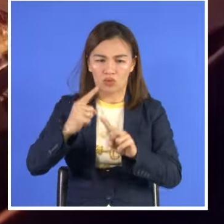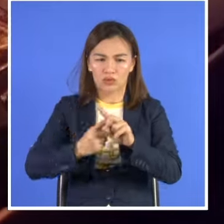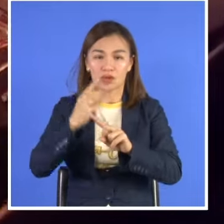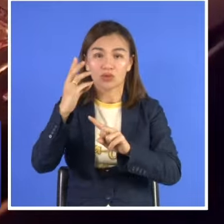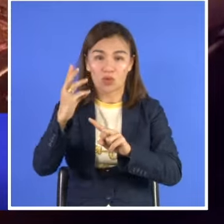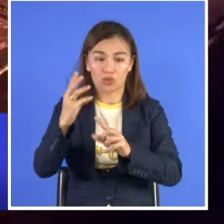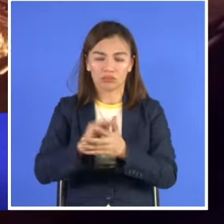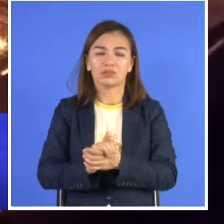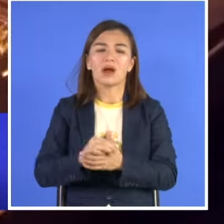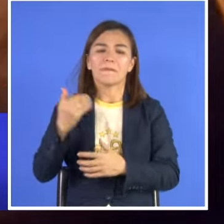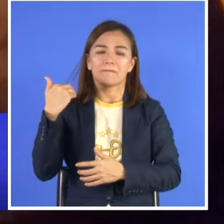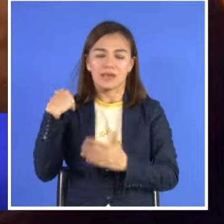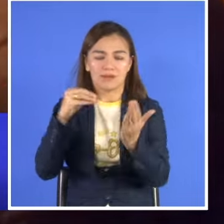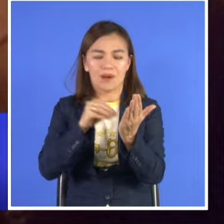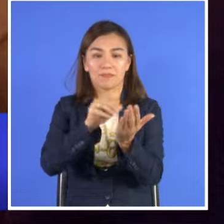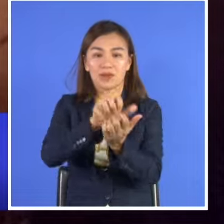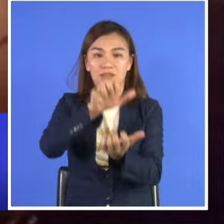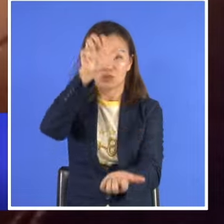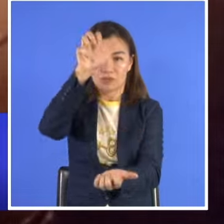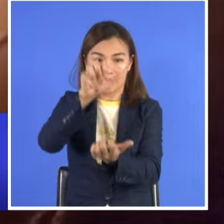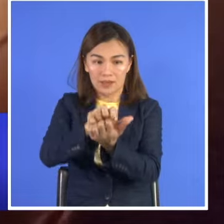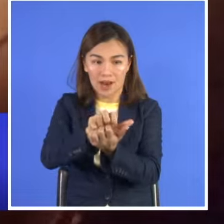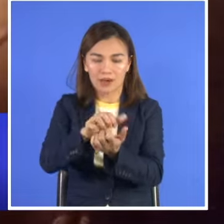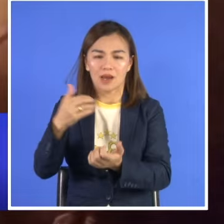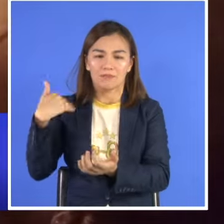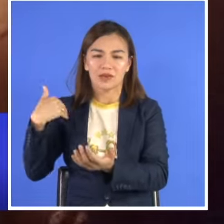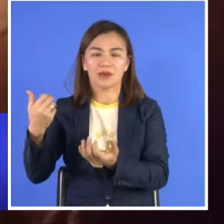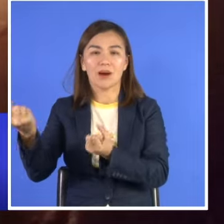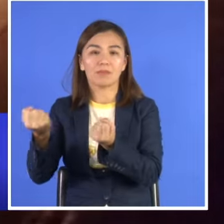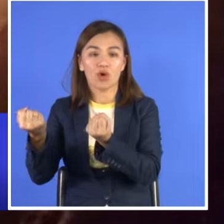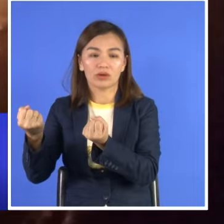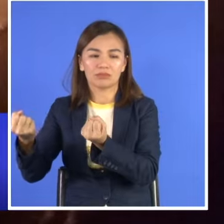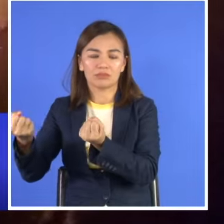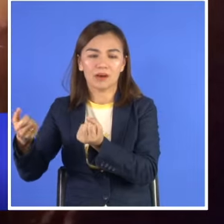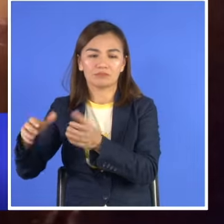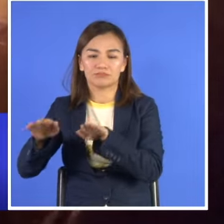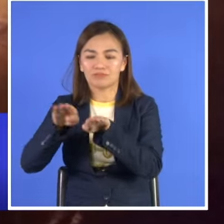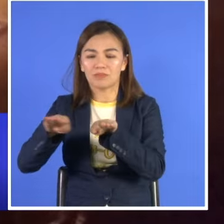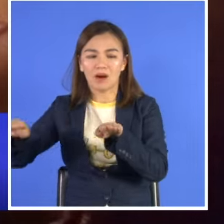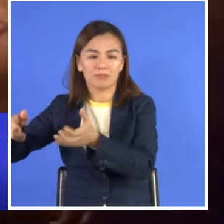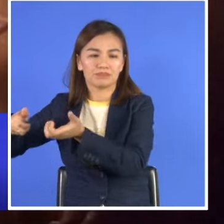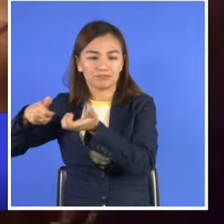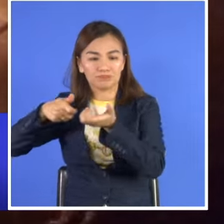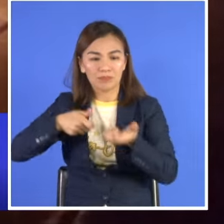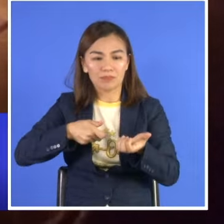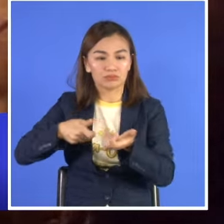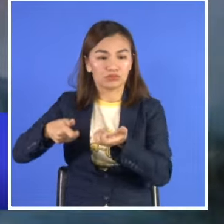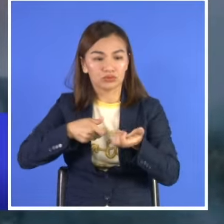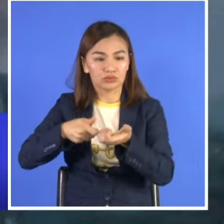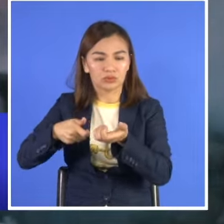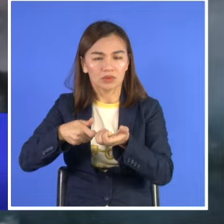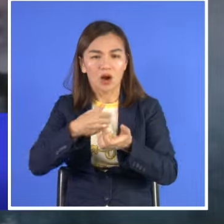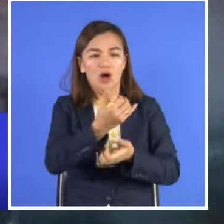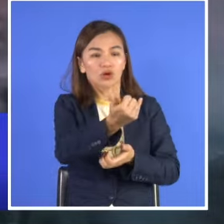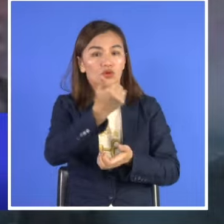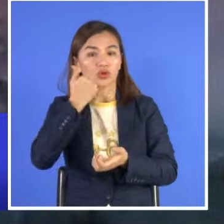ตำรวจบางปูสมุทรปราการเนี่ยนะครับแล้วก็รถดับเพลิงเนี่ยนะครับนำรถเข้าไปตรวจสอบนะเนื่องจากว่ารับแจ้งมีเหตุไฟไหม้เหล้าไก่ชนหลัง